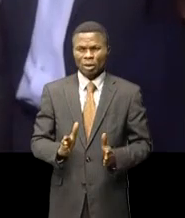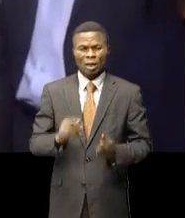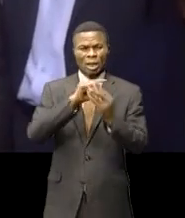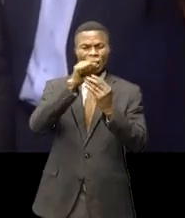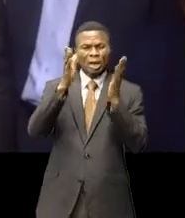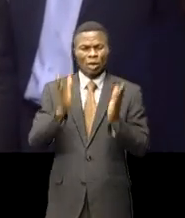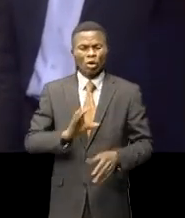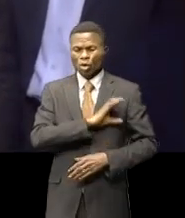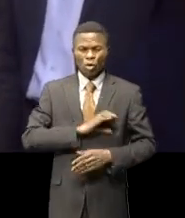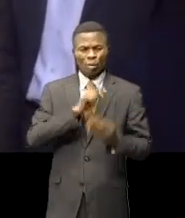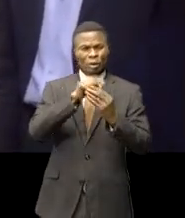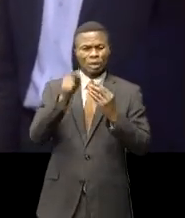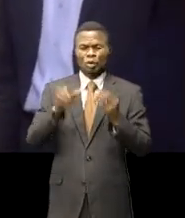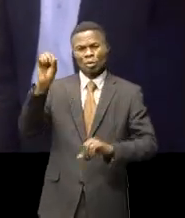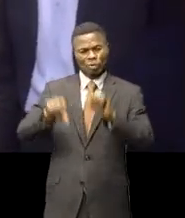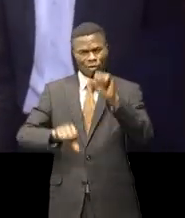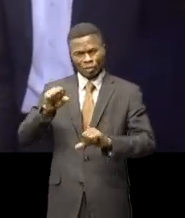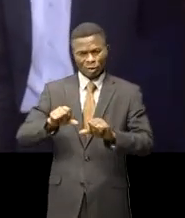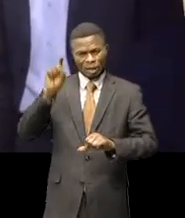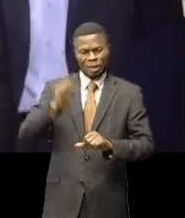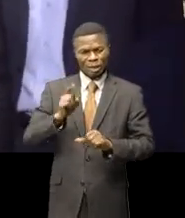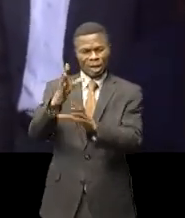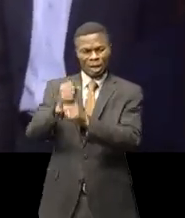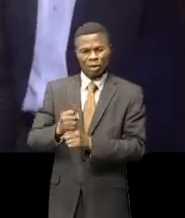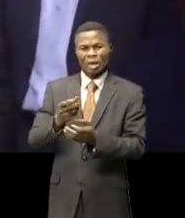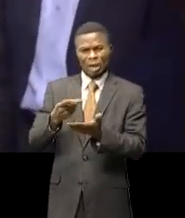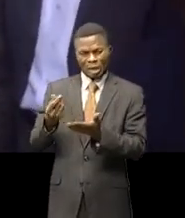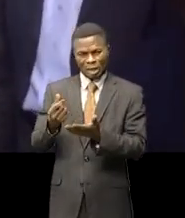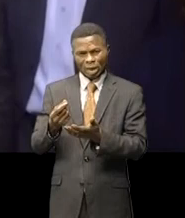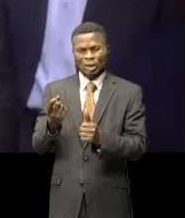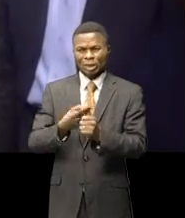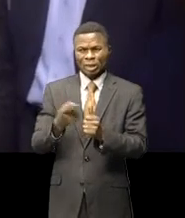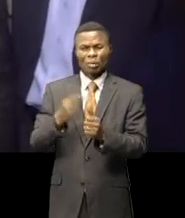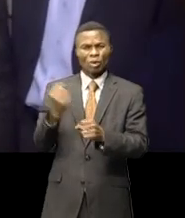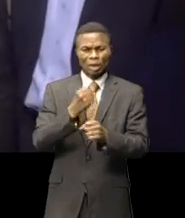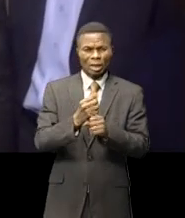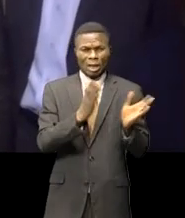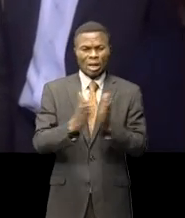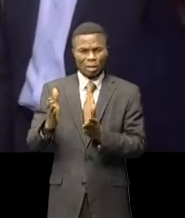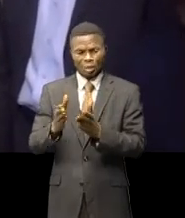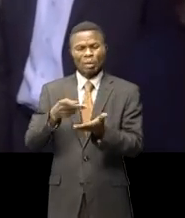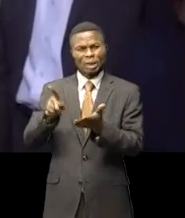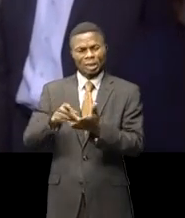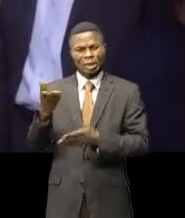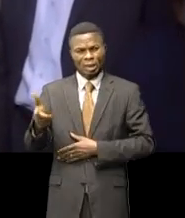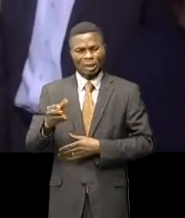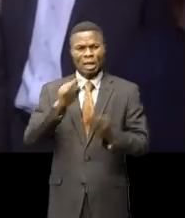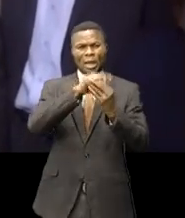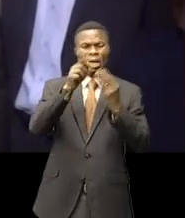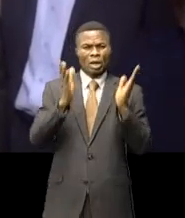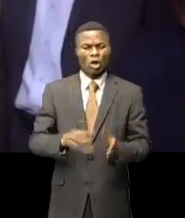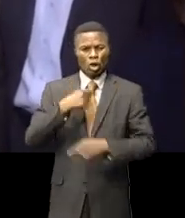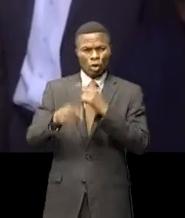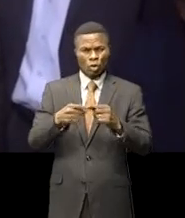les comptables, le comportement des comptables qui devaient avoir l'argent et travailler. D'abord pour le travail, préparer les états de somme. Les comptables ont commencé déjà